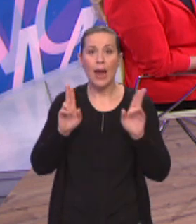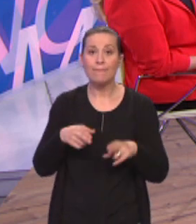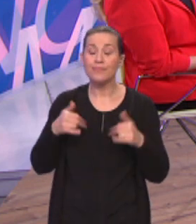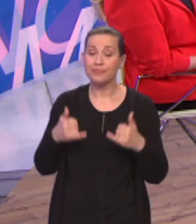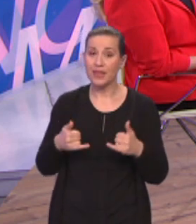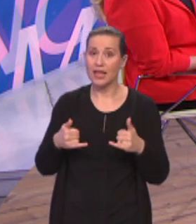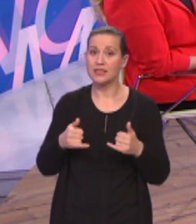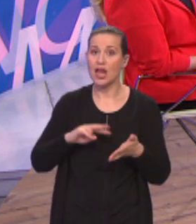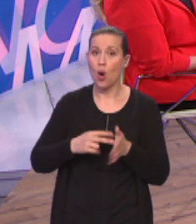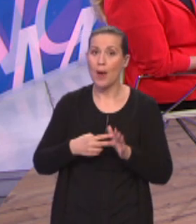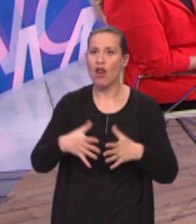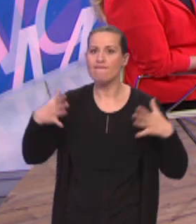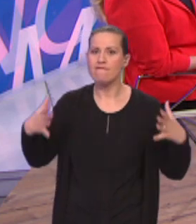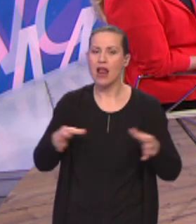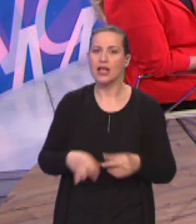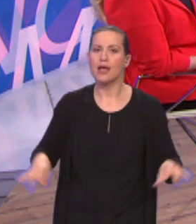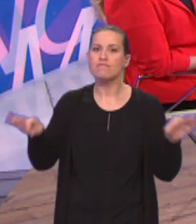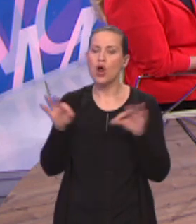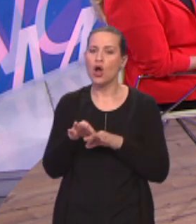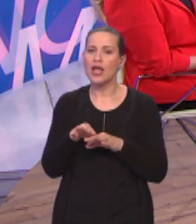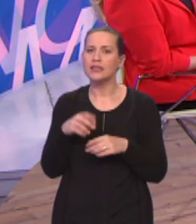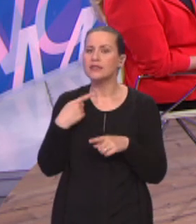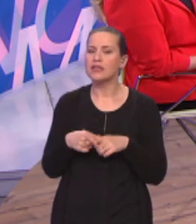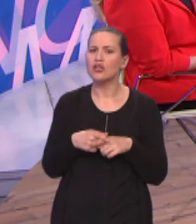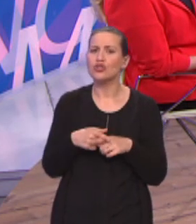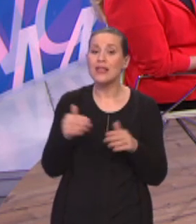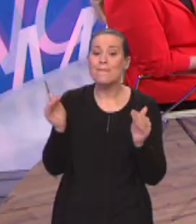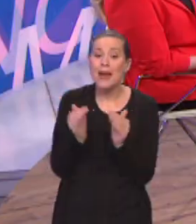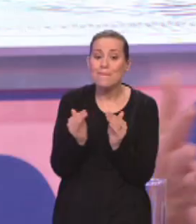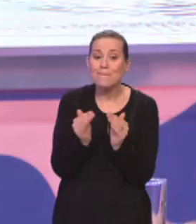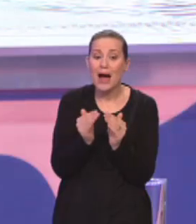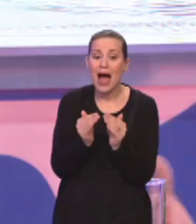planu jedan veliki projekt koji se mora oživotvoriti jer ste postali premali